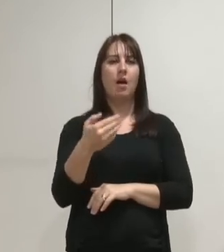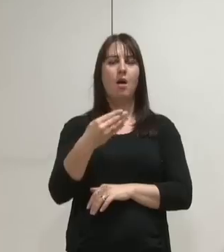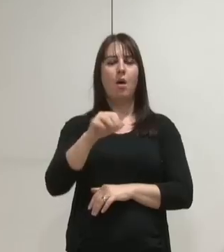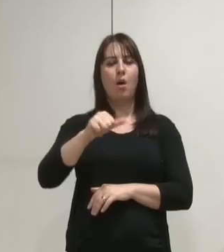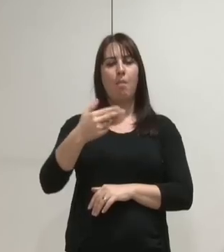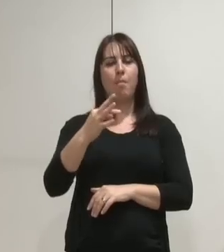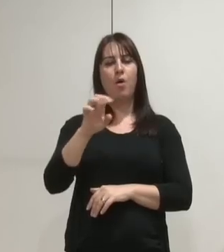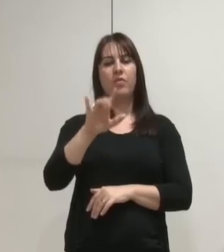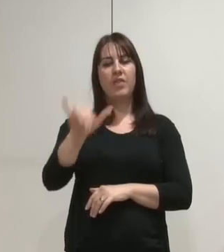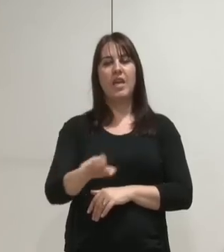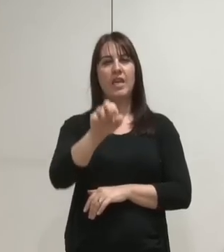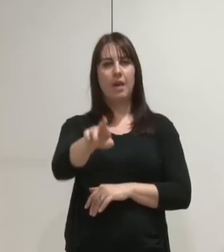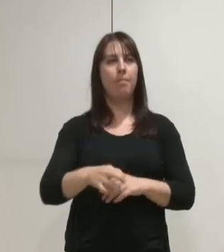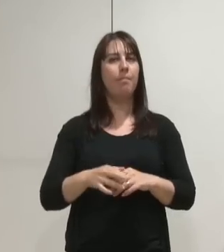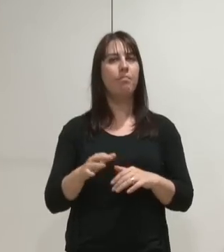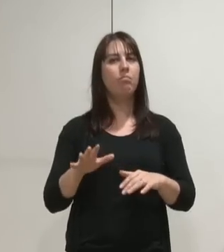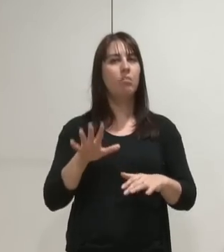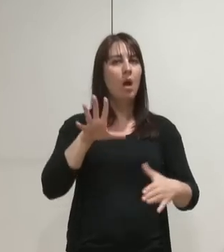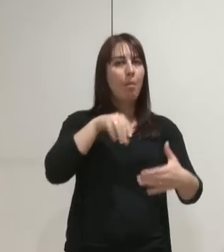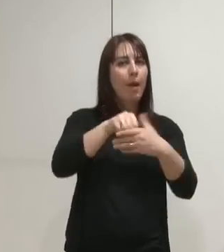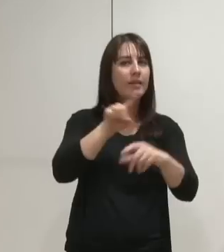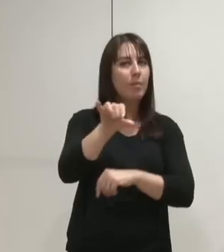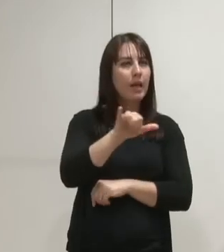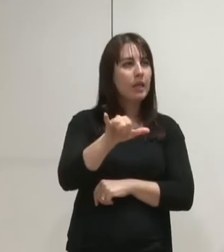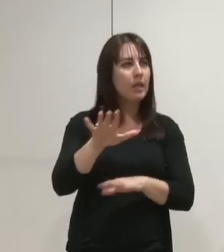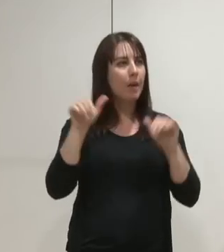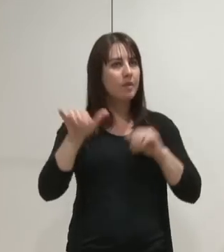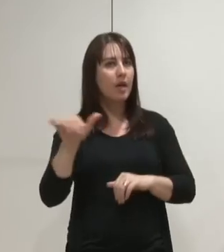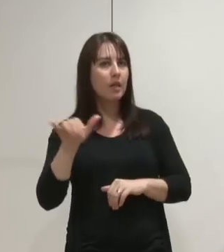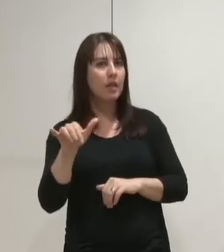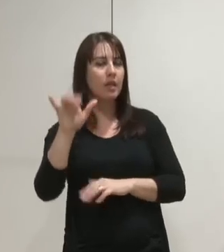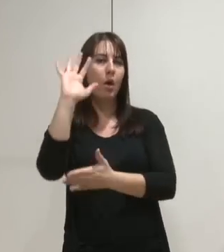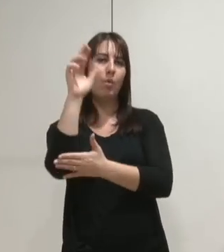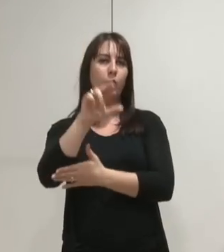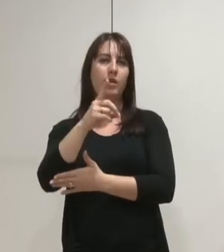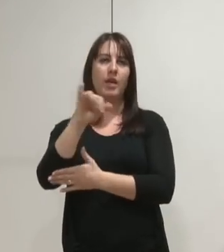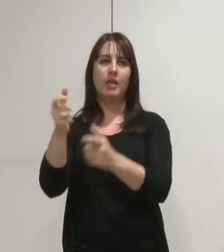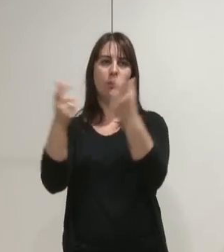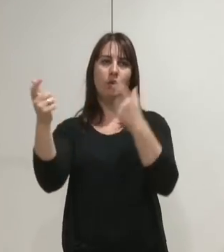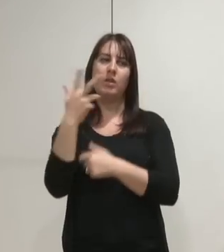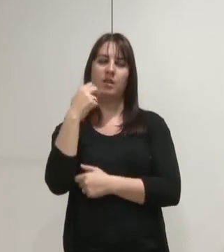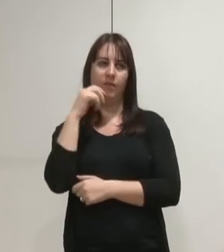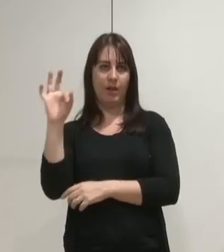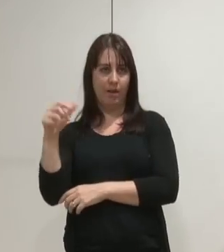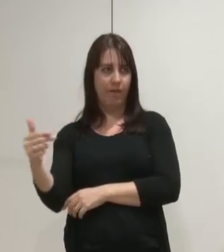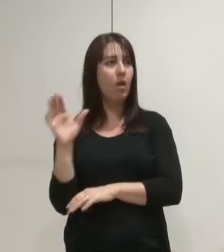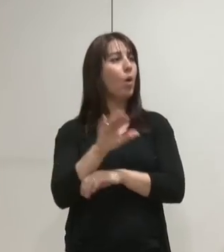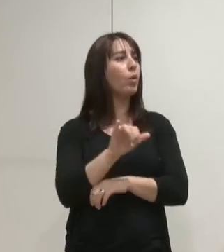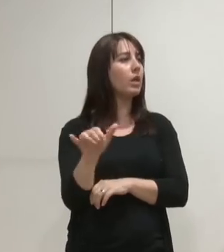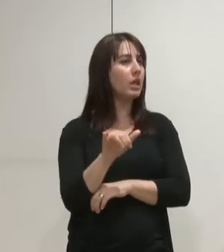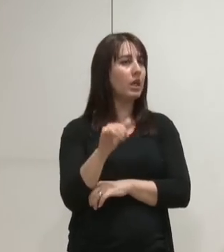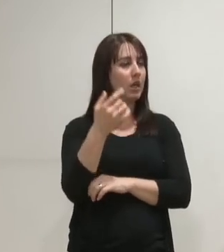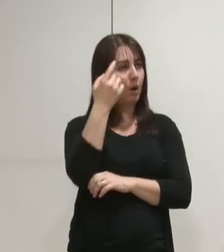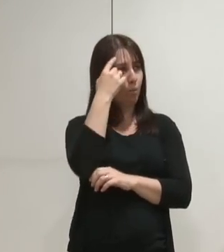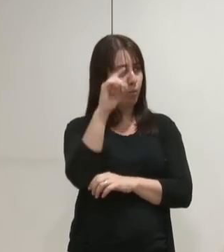rue manteiller qui ne prend pas part au vote qui s'abstient umpudi société civile Front National qui vote contre qui vote